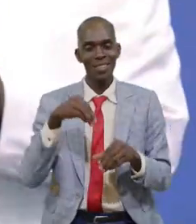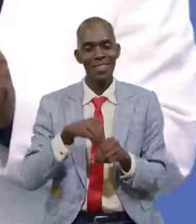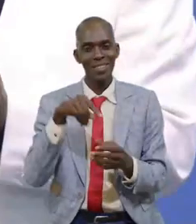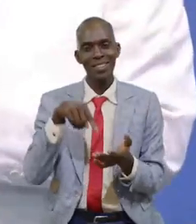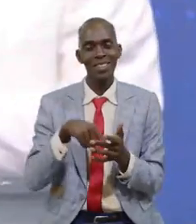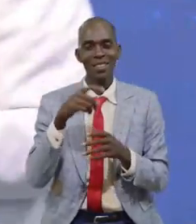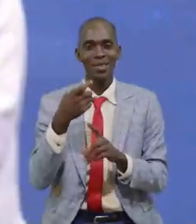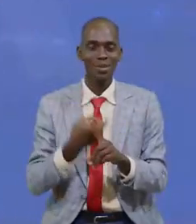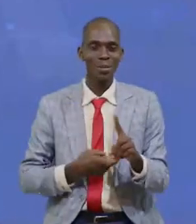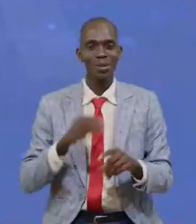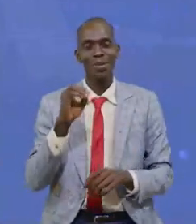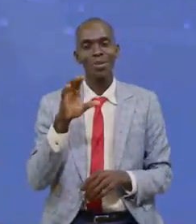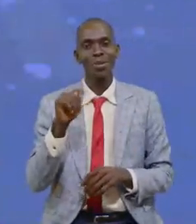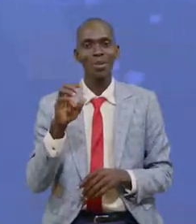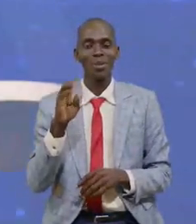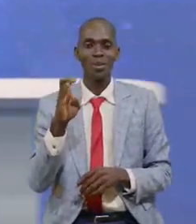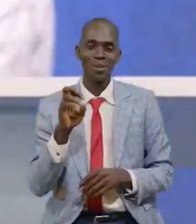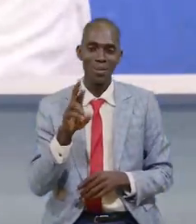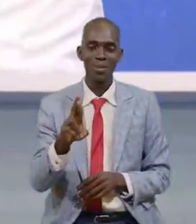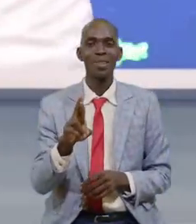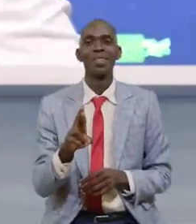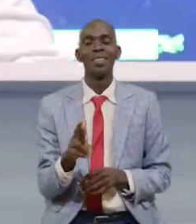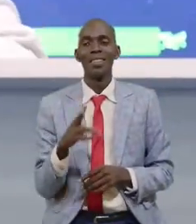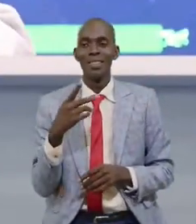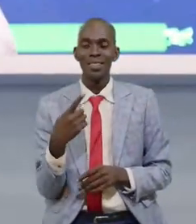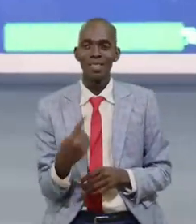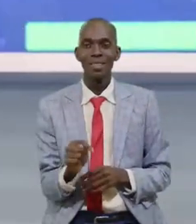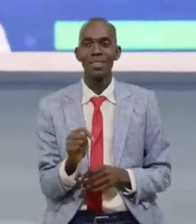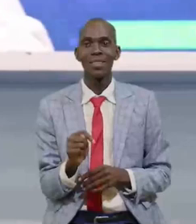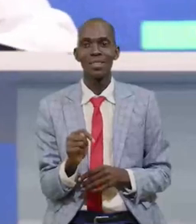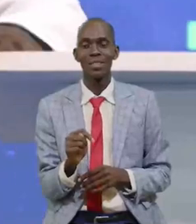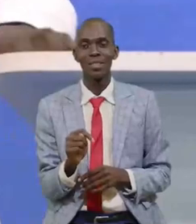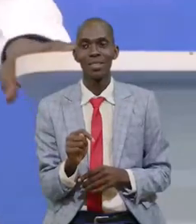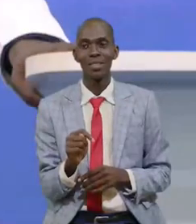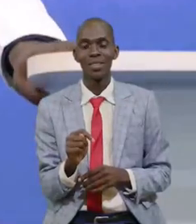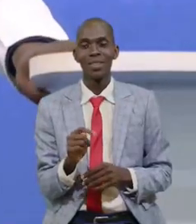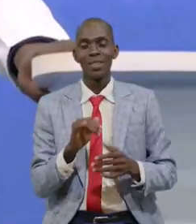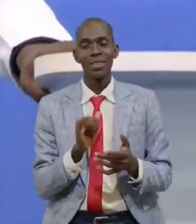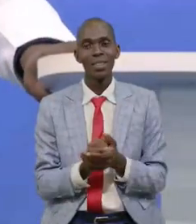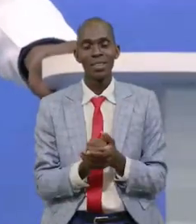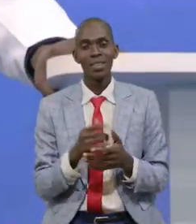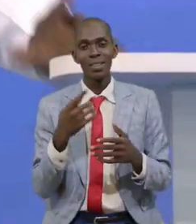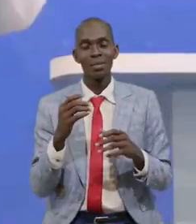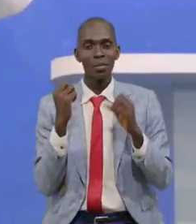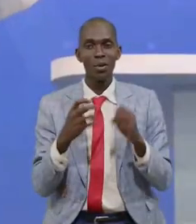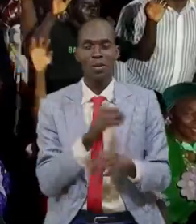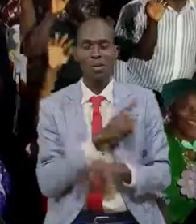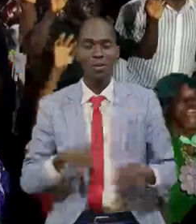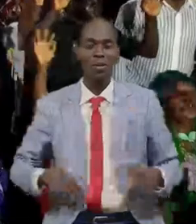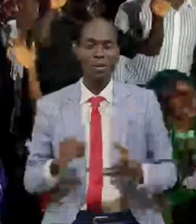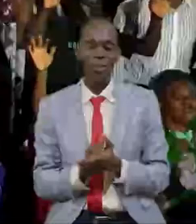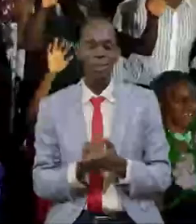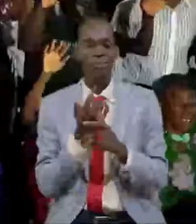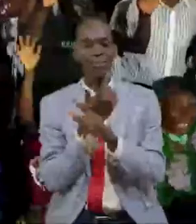pour l'édition d'octobre. Et ce jour, la puissance du Seigneur qui libère va